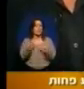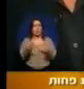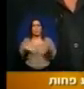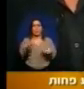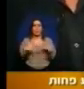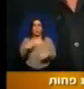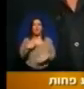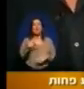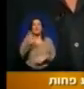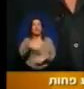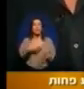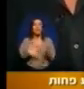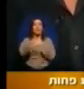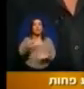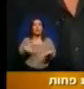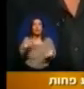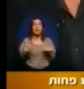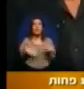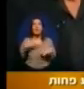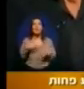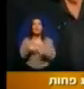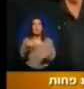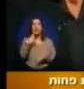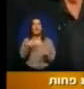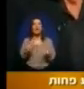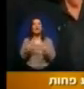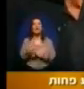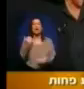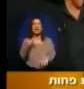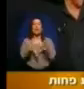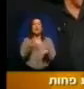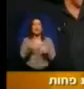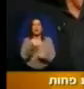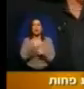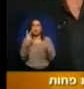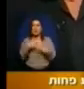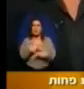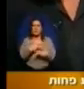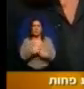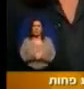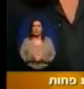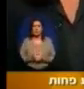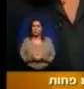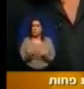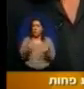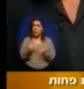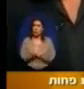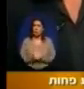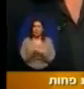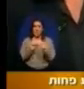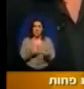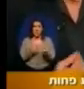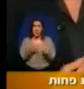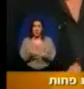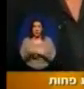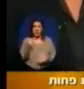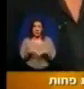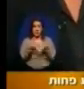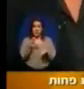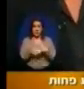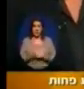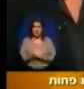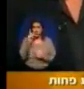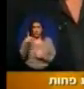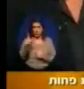ועוד יותר מקומם שהוא אומר שאי אפשר ערב בחירות להגיע איתן להסכם. לעמוד ענן היה אפשר לצאת ערב בחירות. אגב, אנחנו